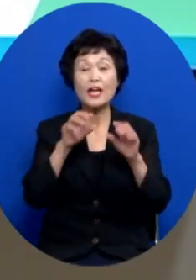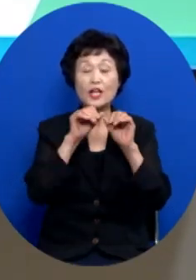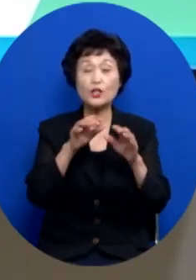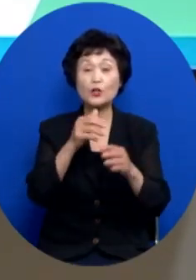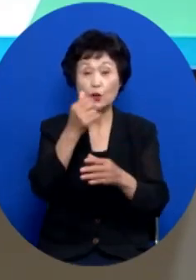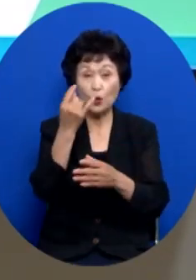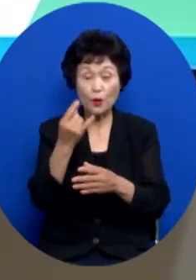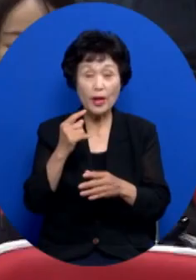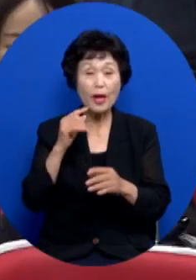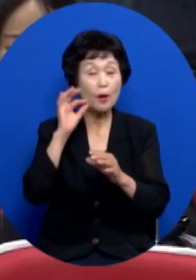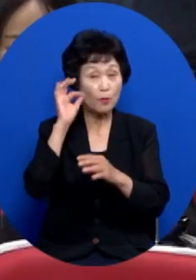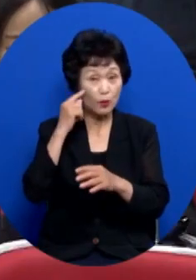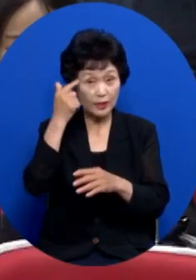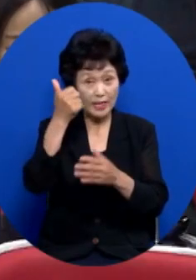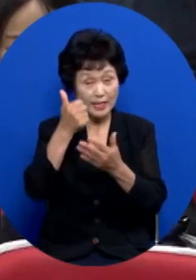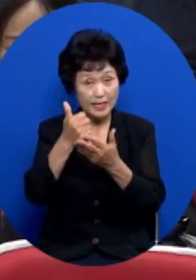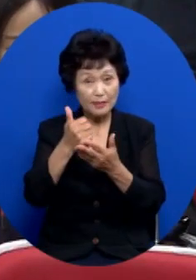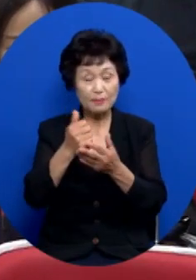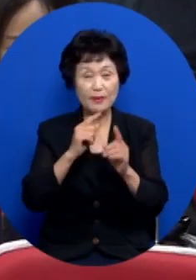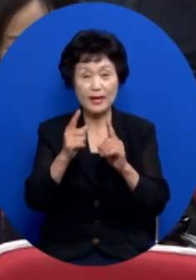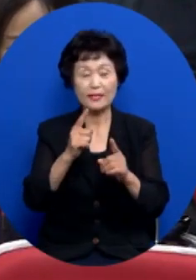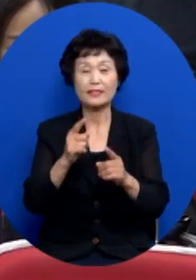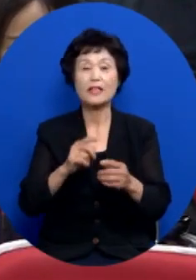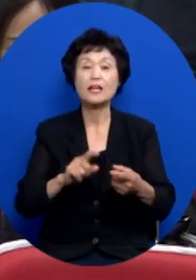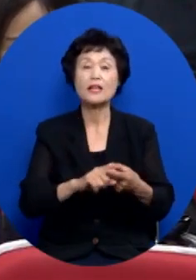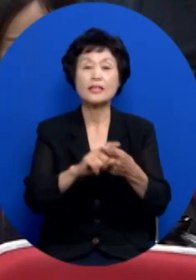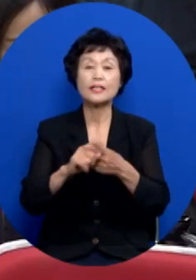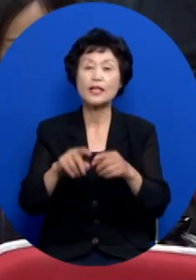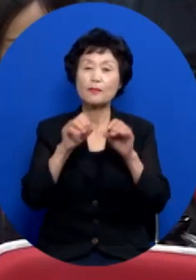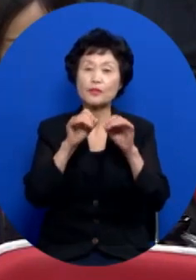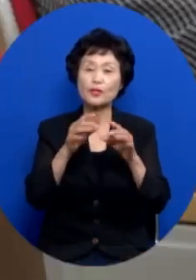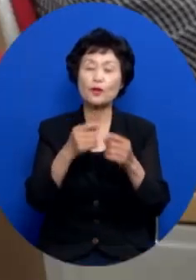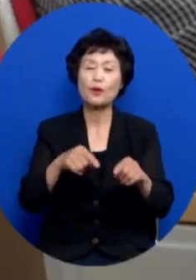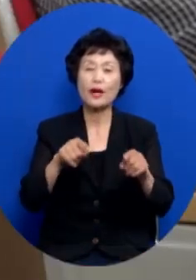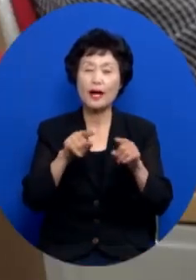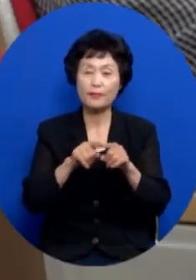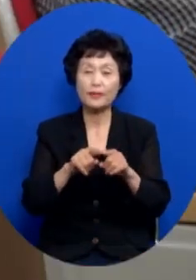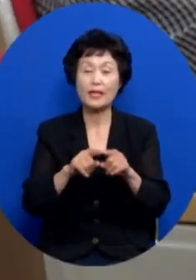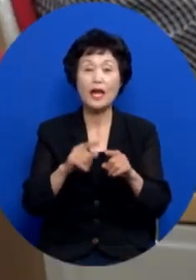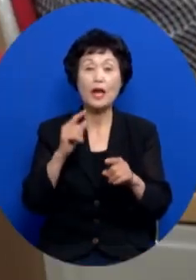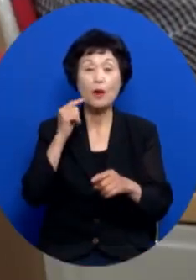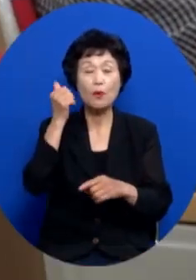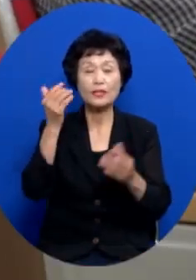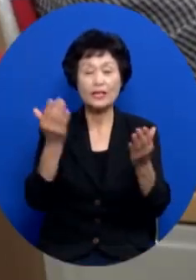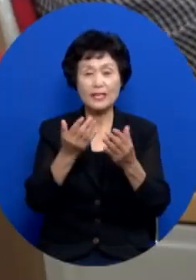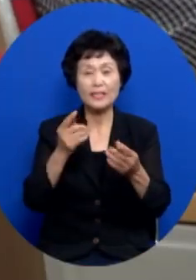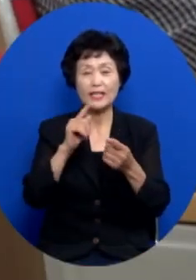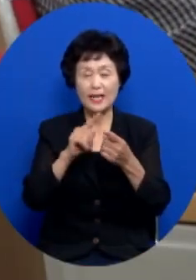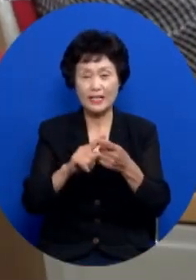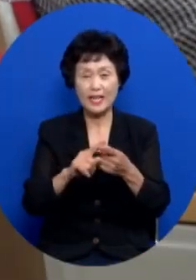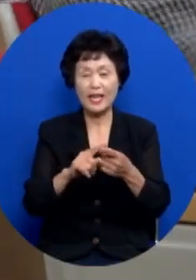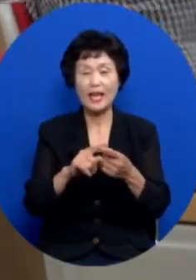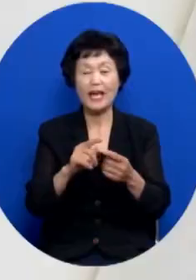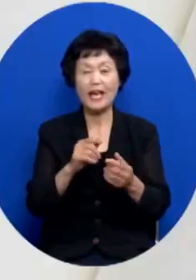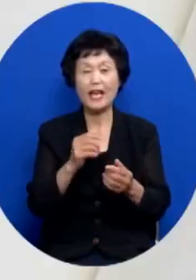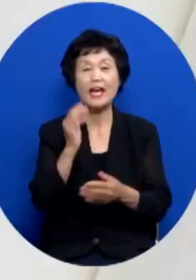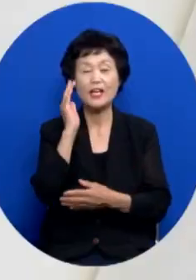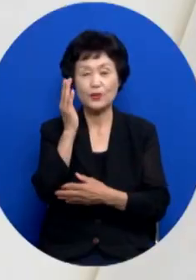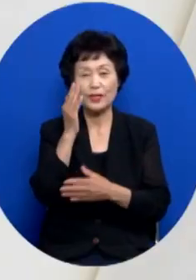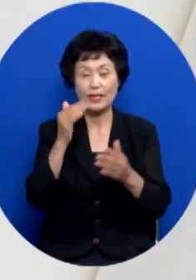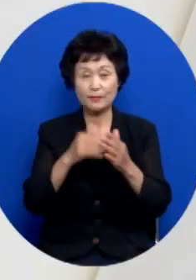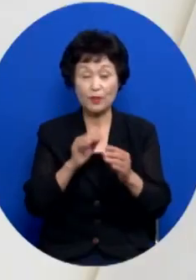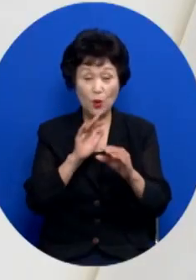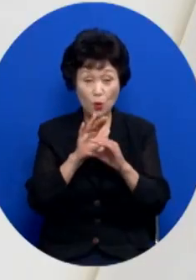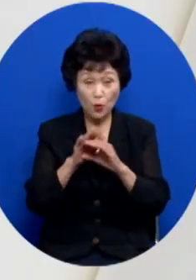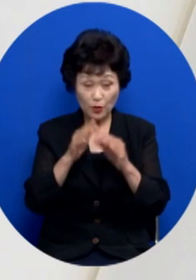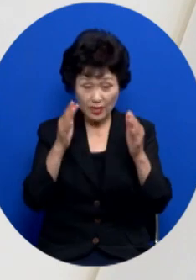목사는 두날개 선교회의 연합선교와 목회적 대안에 대해 강의하며 두날개 선교에 대해 소개했습니다. 김 목사는 코로나